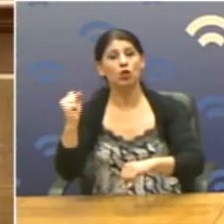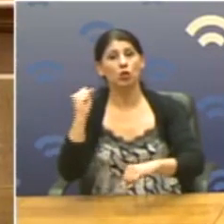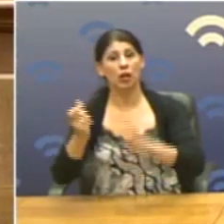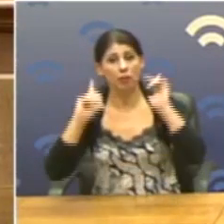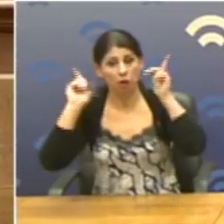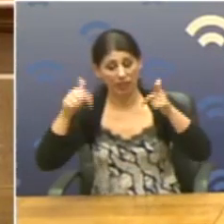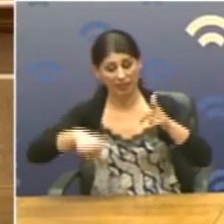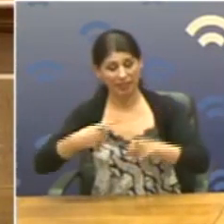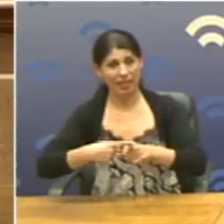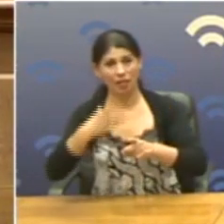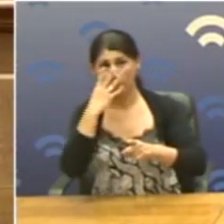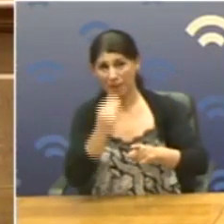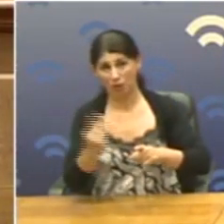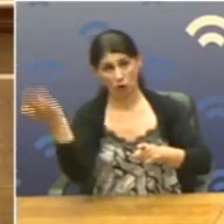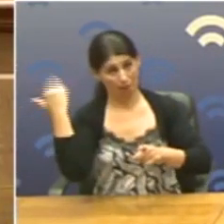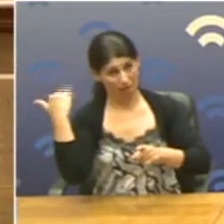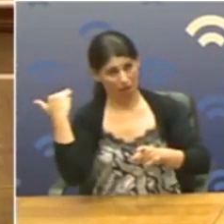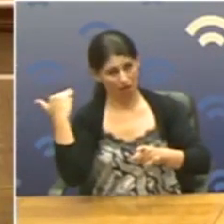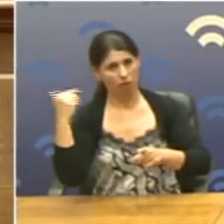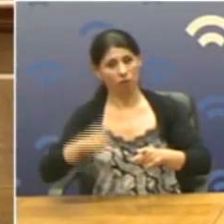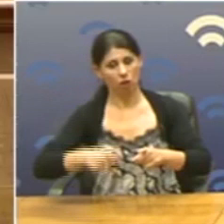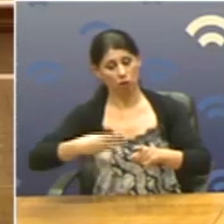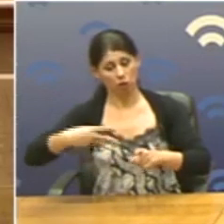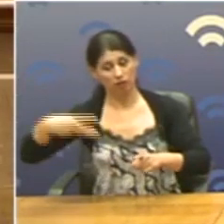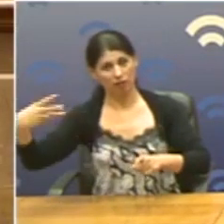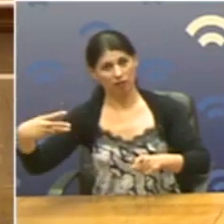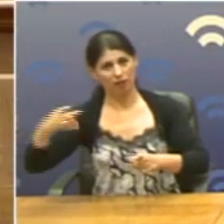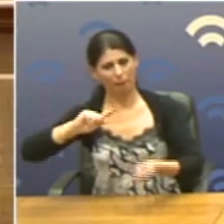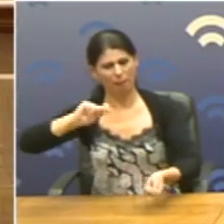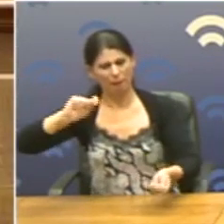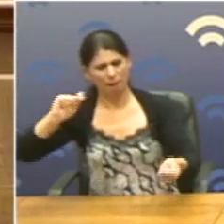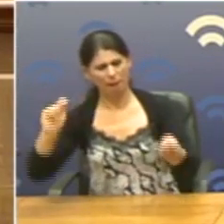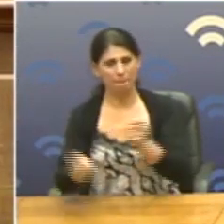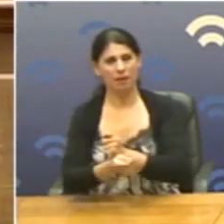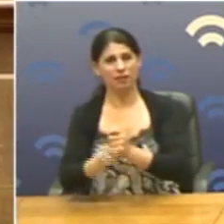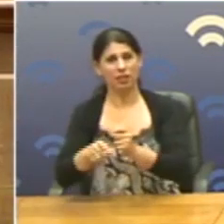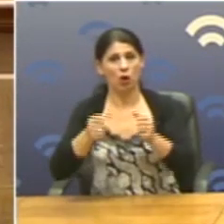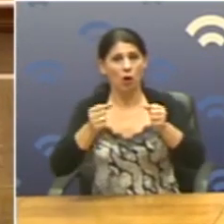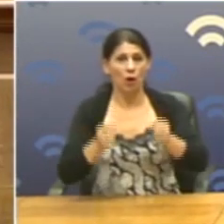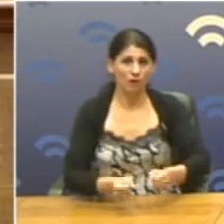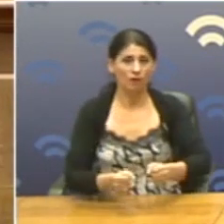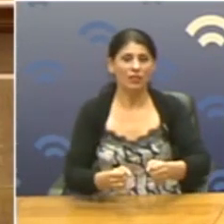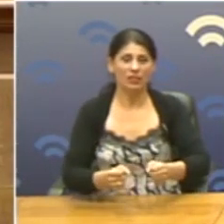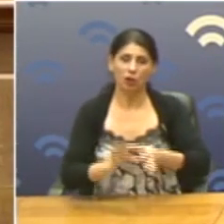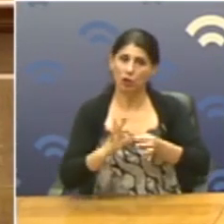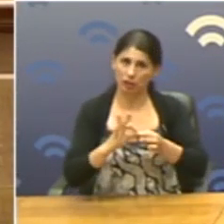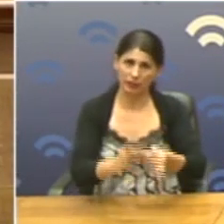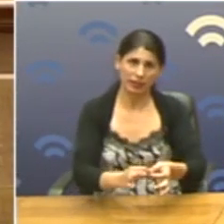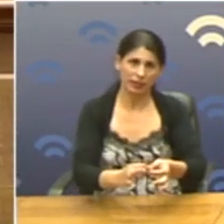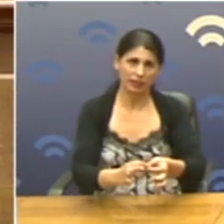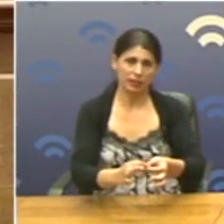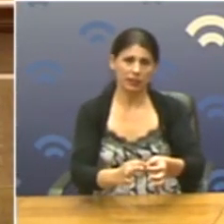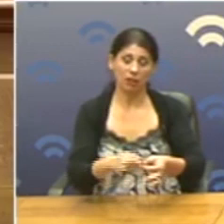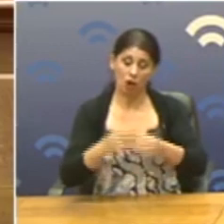Ελλάδα, το ΠΑΣΟΚ παλιότερα, του οποίου ο ΣΥΡΙΖΑ έχει γίνει σήμερα ο βασικός συνεχιστής, ο